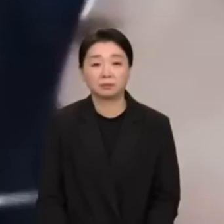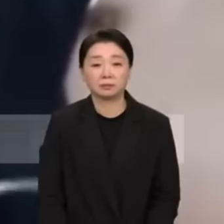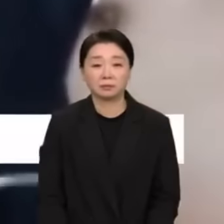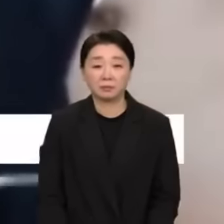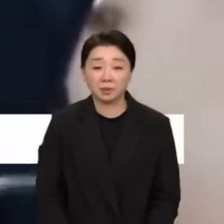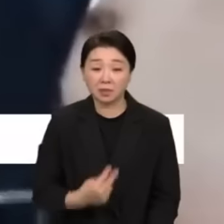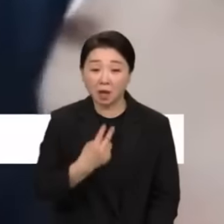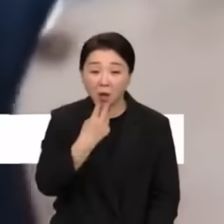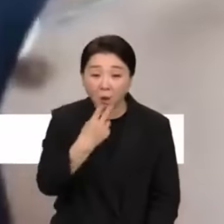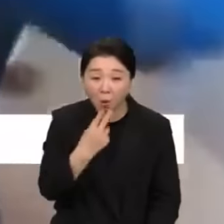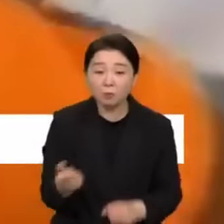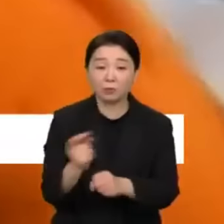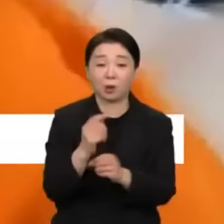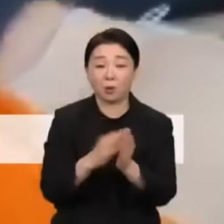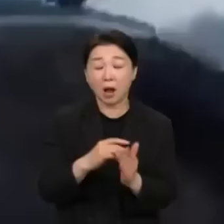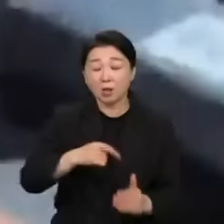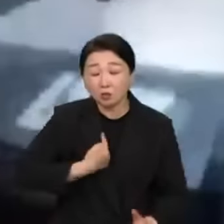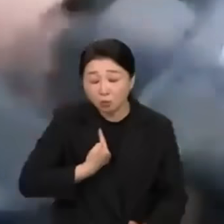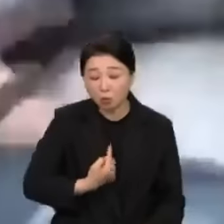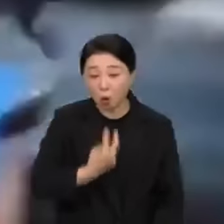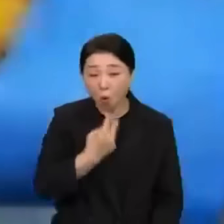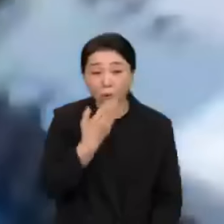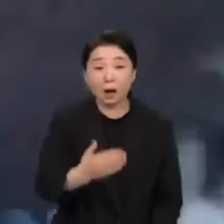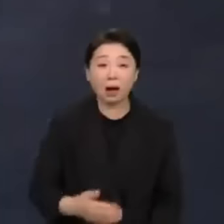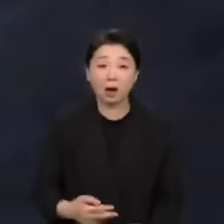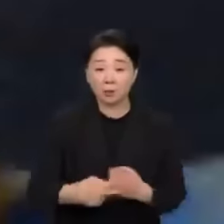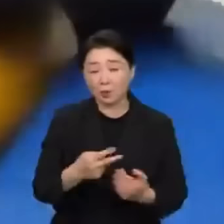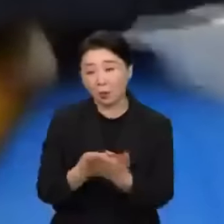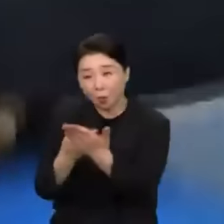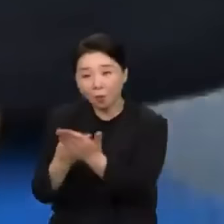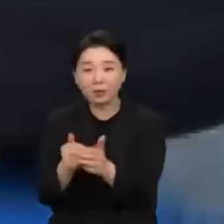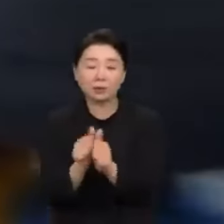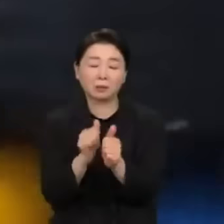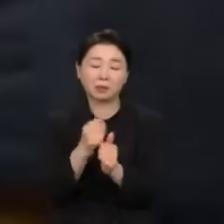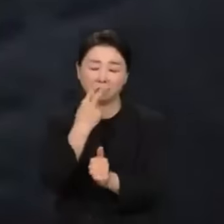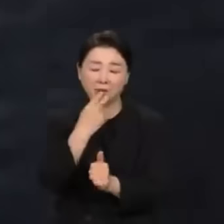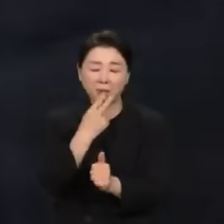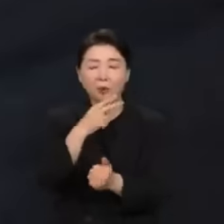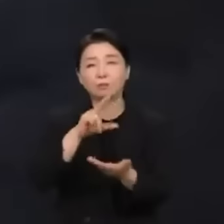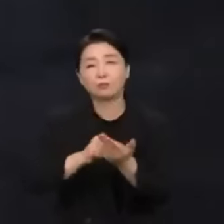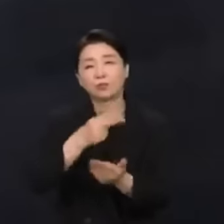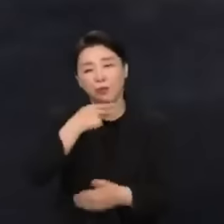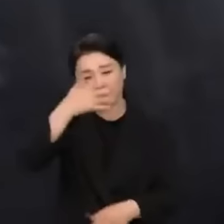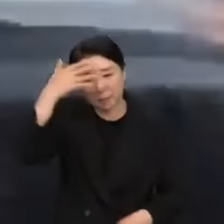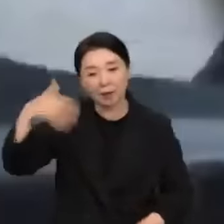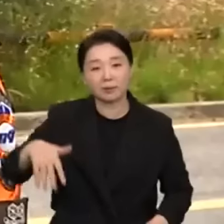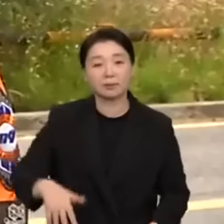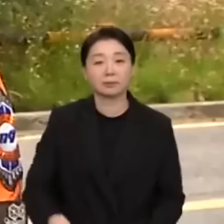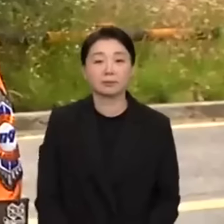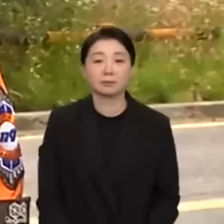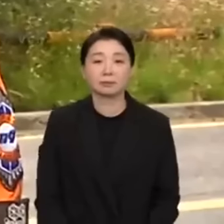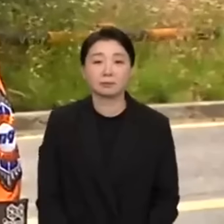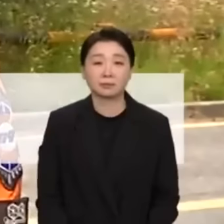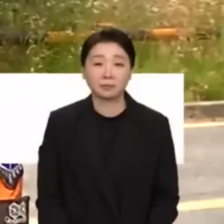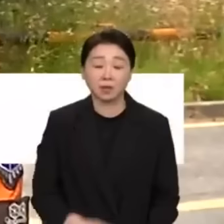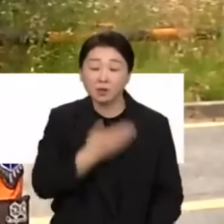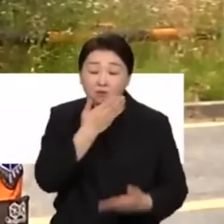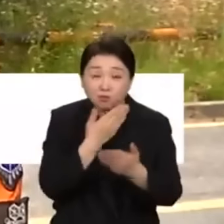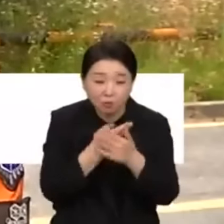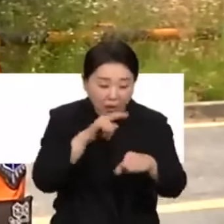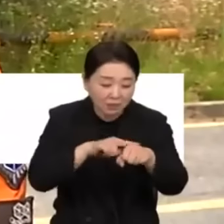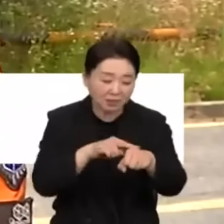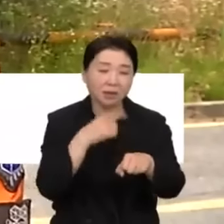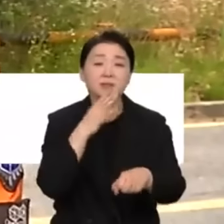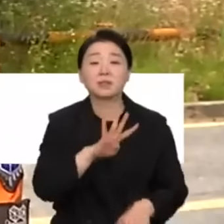호흡도 들어왔어요? 호흡도 들어왔어요? 병원으로 옮겨진 남성은 생명에 지장이 없는 것으로 전해졌습니다. 골든타임이 4분이라고 알고